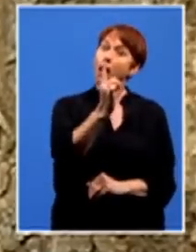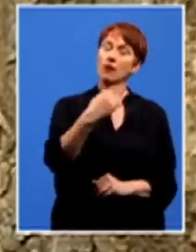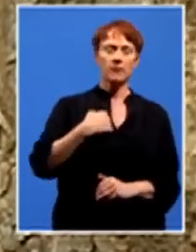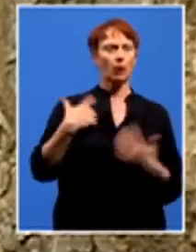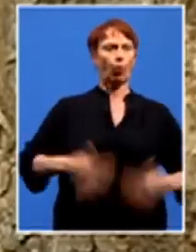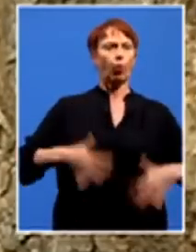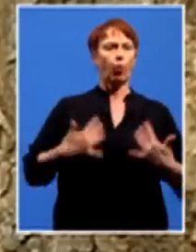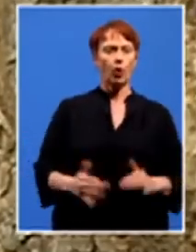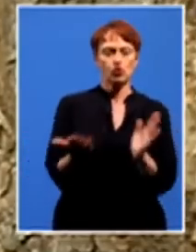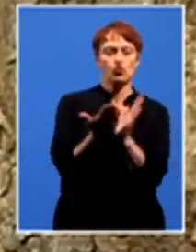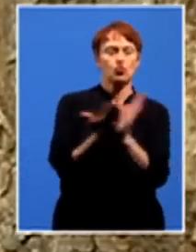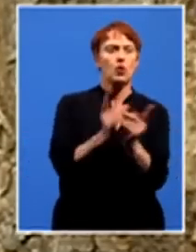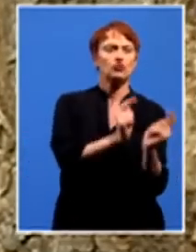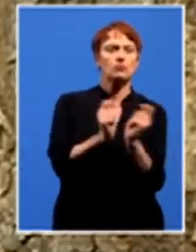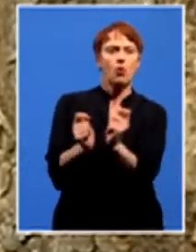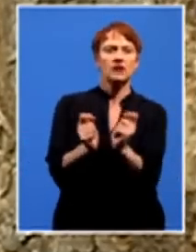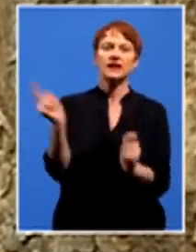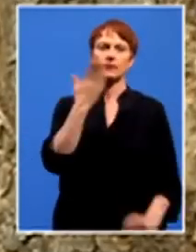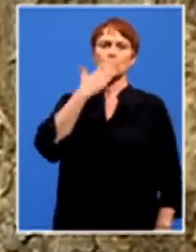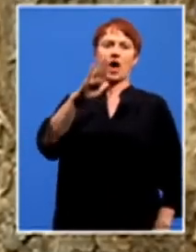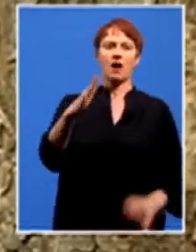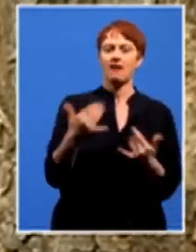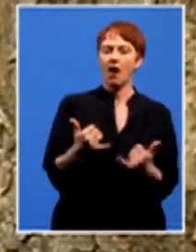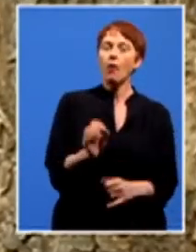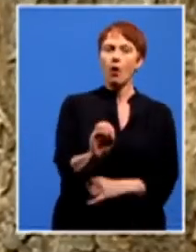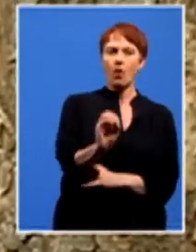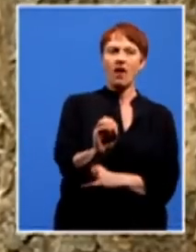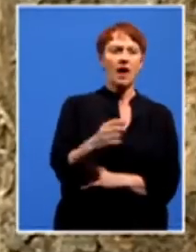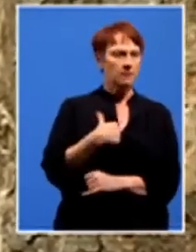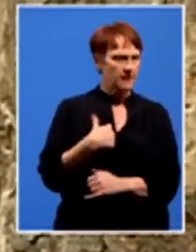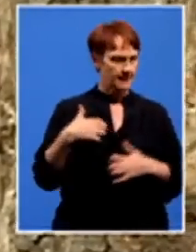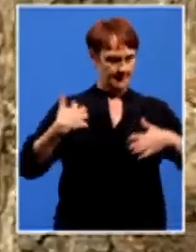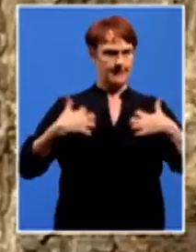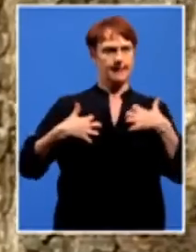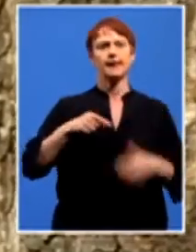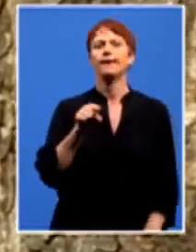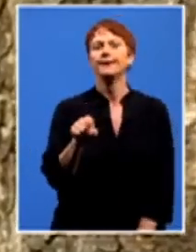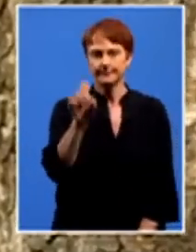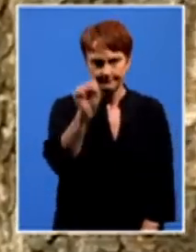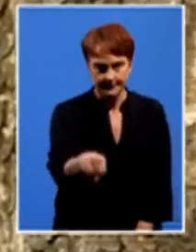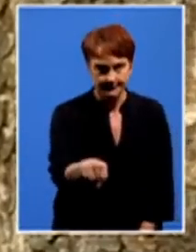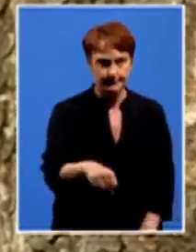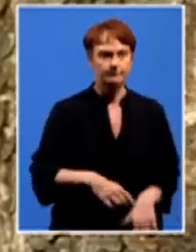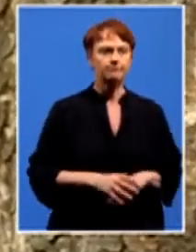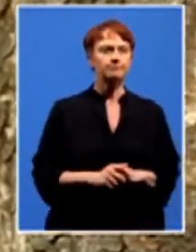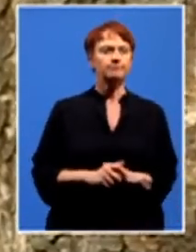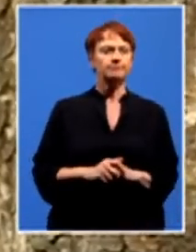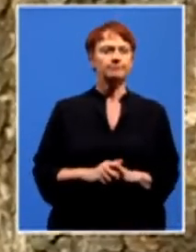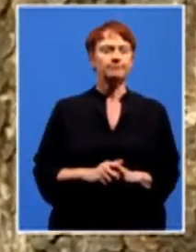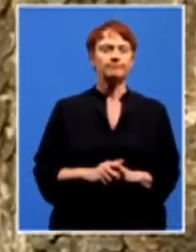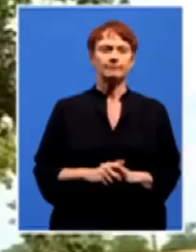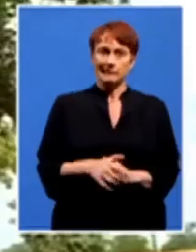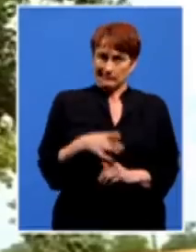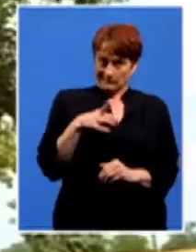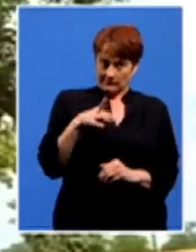yisa xikolo swoho hi swoho hikuva swikolo a sweswi se ku nghene na tibazi na